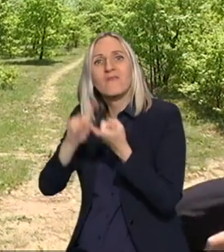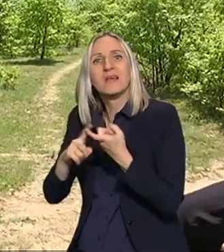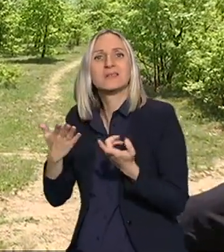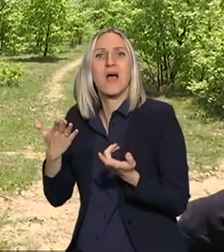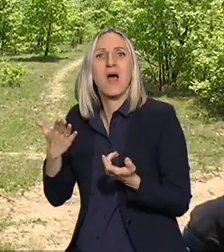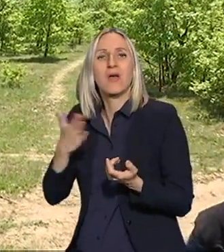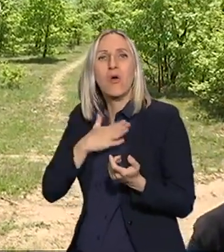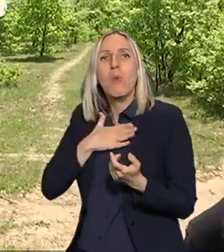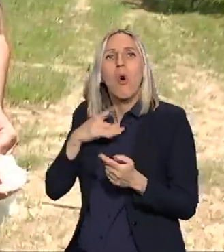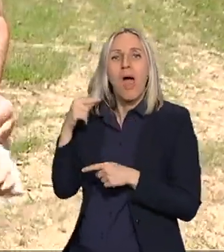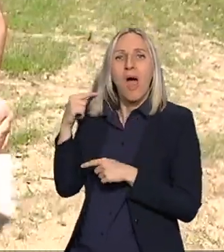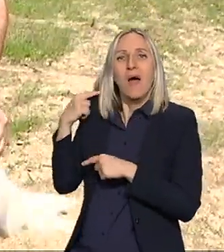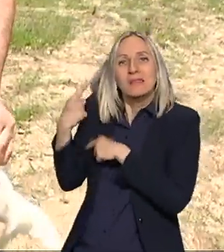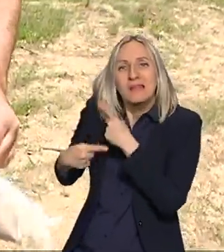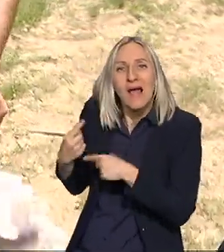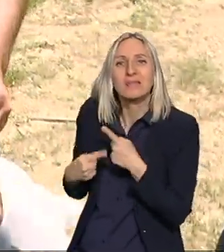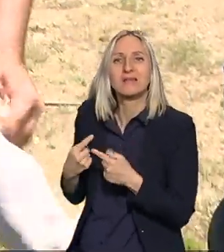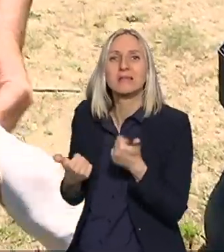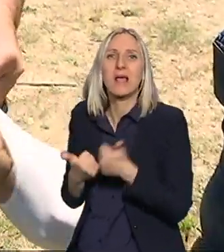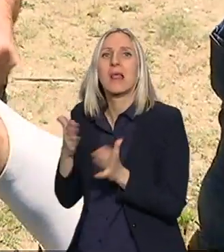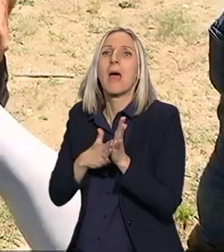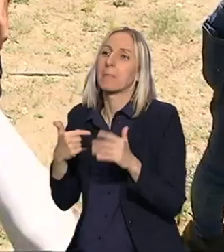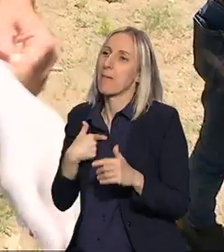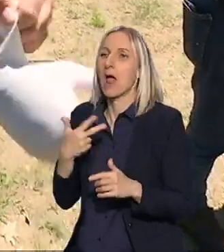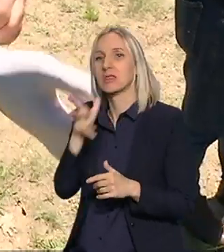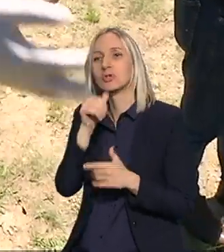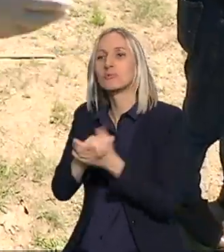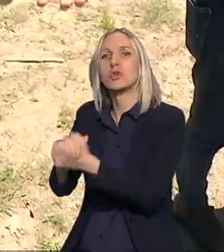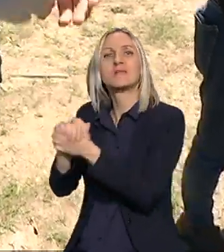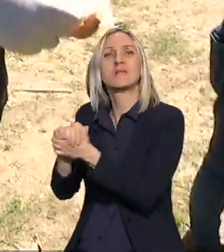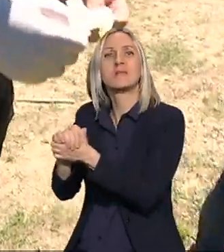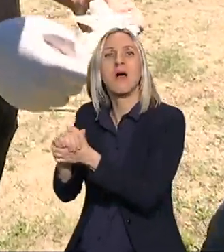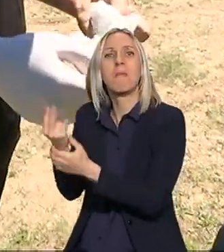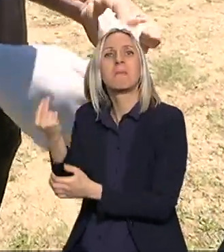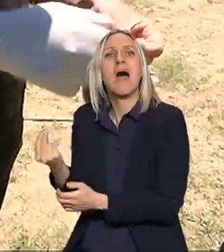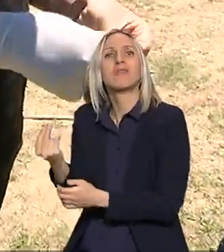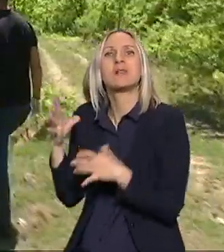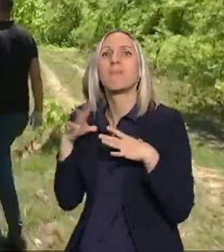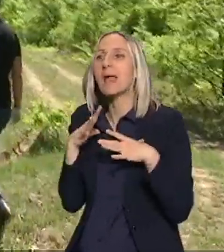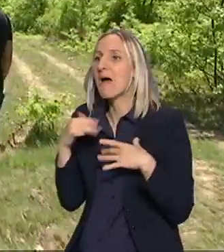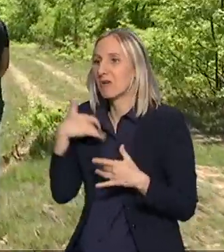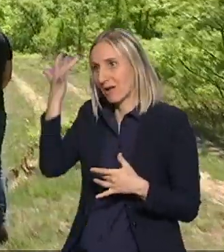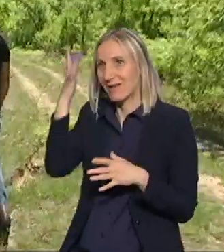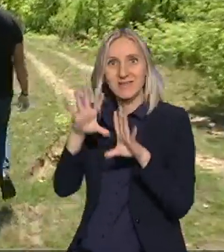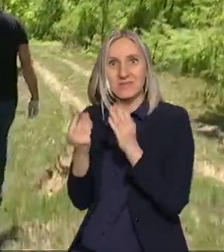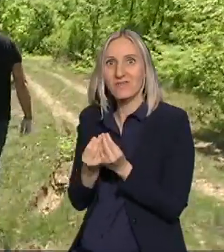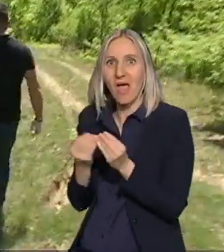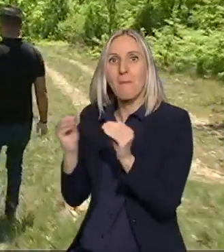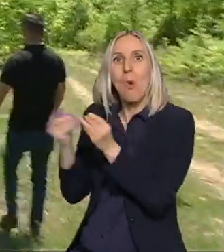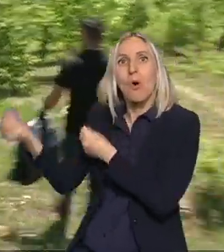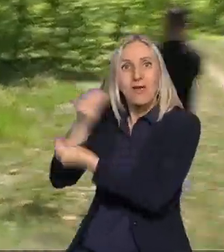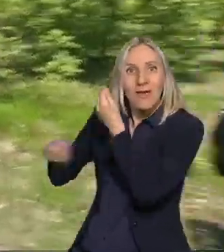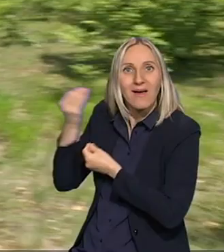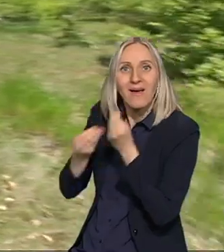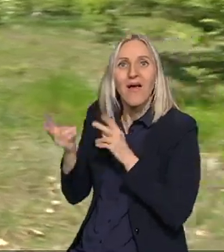znači, ili ja... Kad čestitam neki praznik, ja ne znam sve, znači sad moram da uzimam neke informacije od njega kako, kad